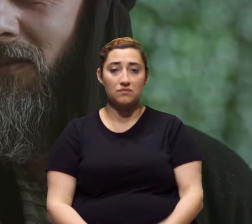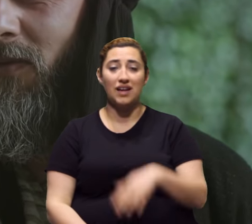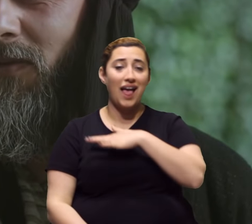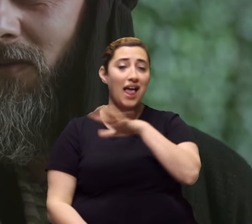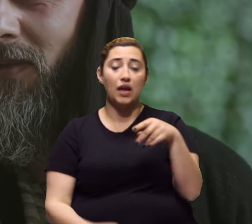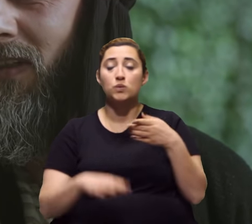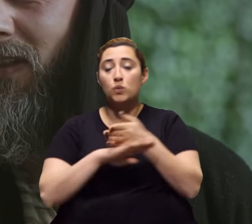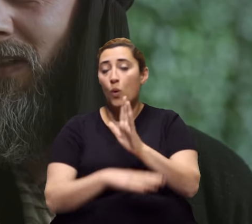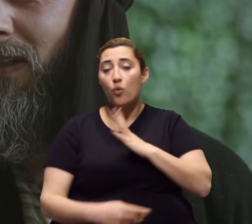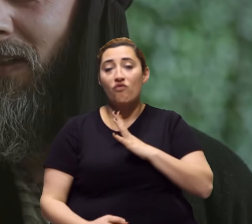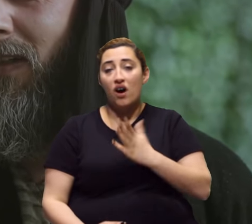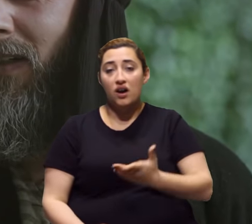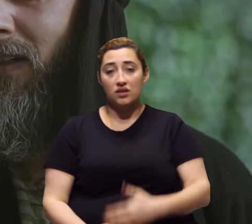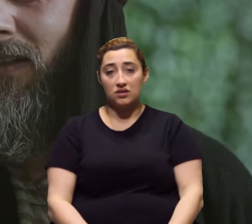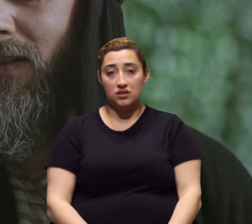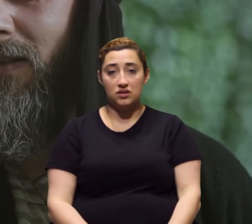Herkesler doğrudur.